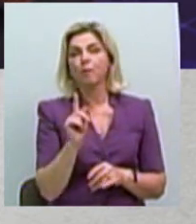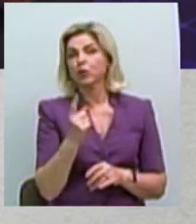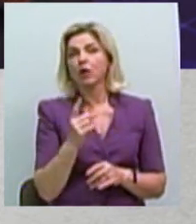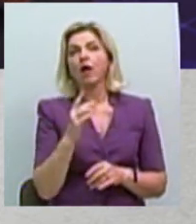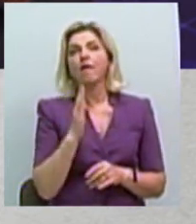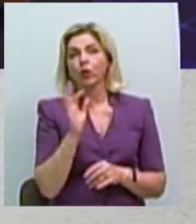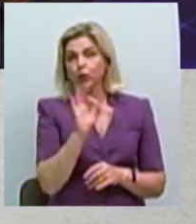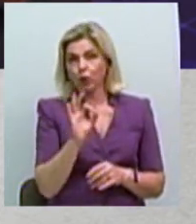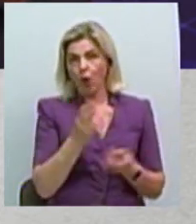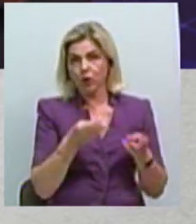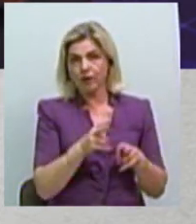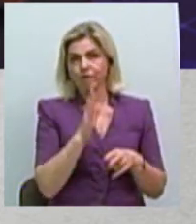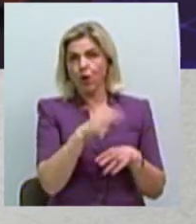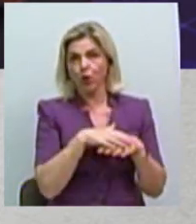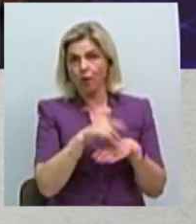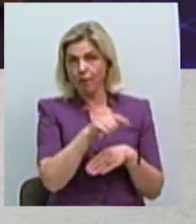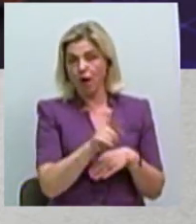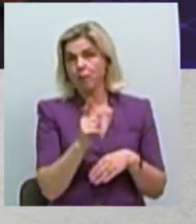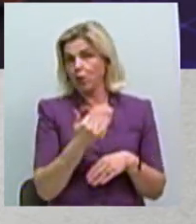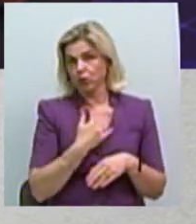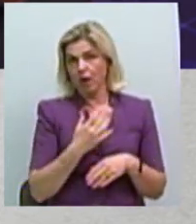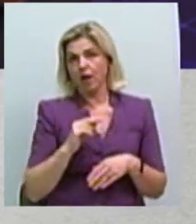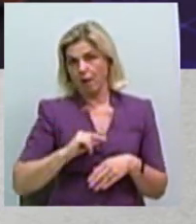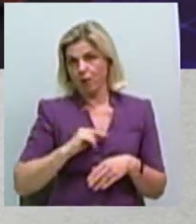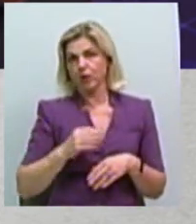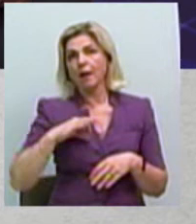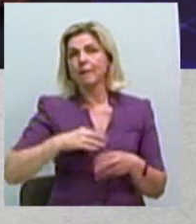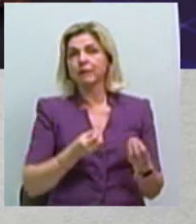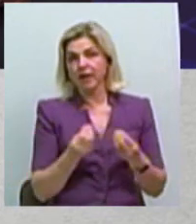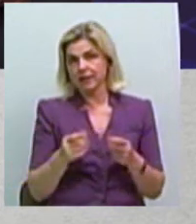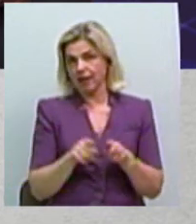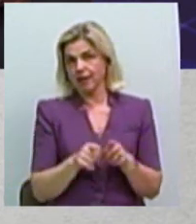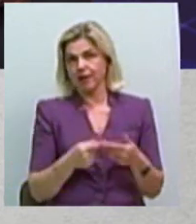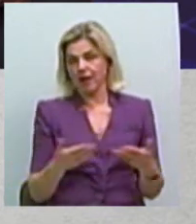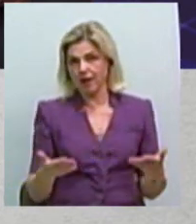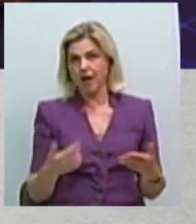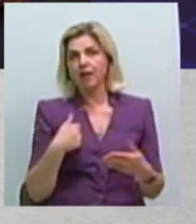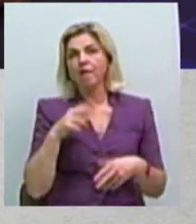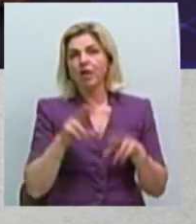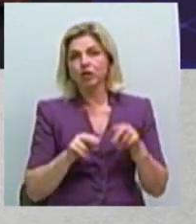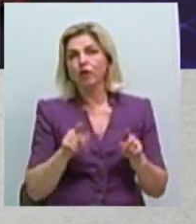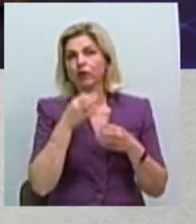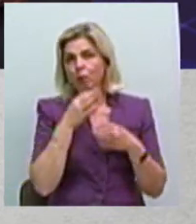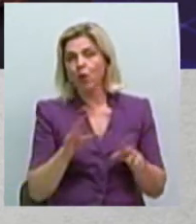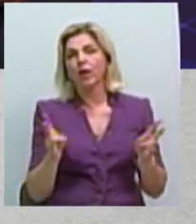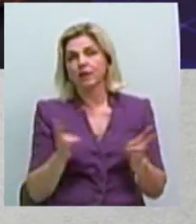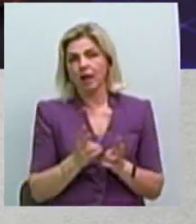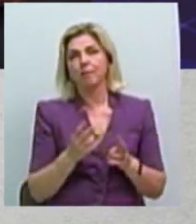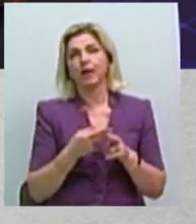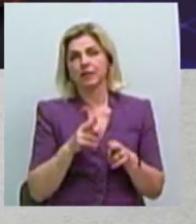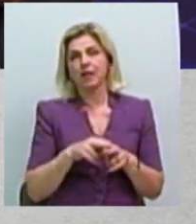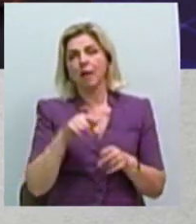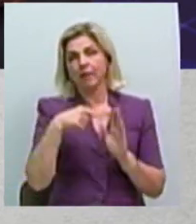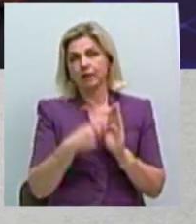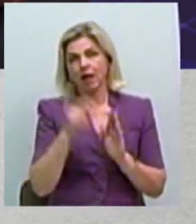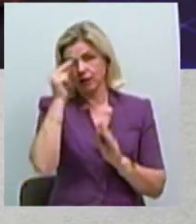громаді, хоча в нас також підприємства працюють і так далі. Я вважаю, що в будь-якому випадку треба вивчити це питання більш досконало